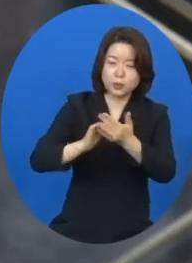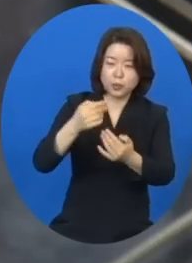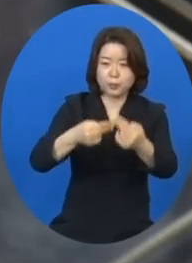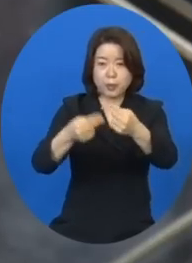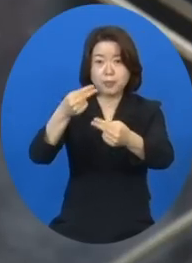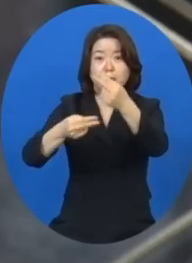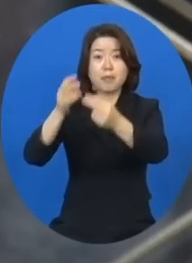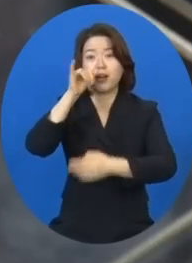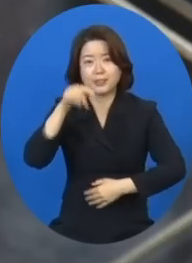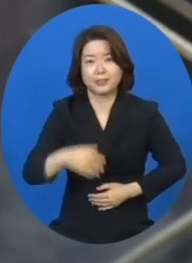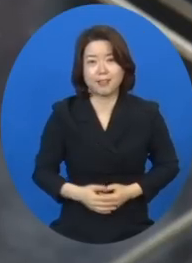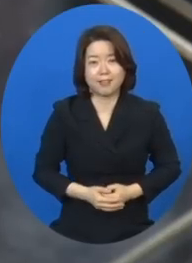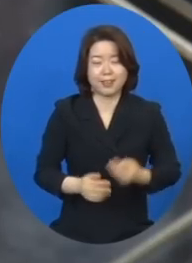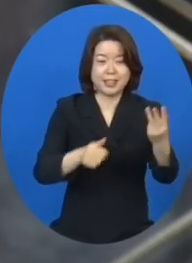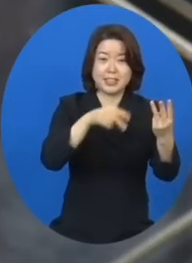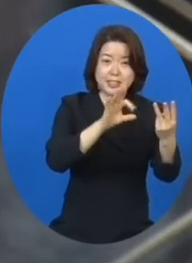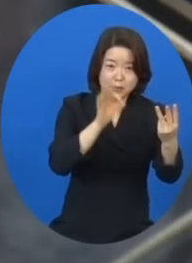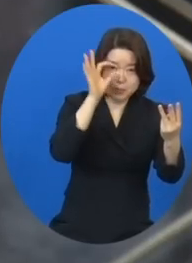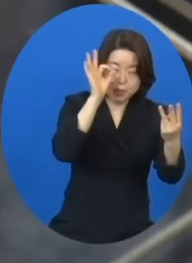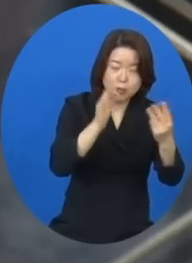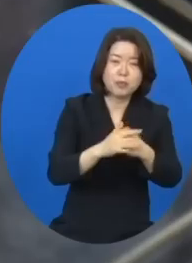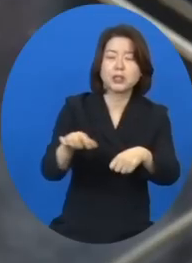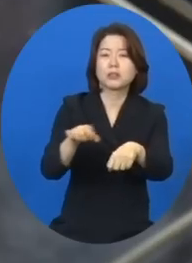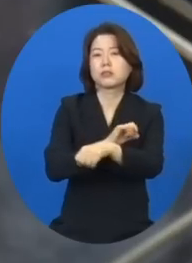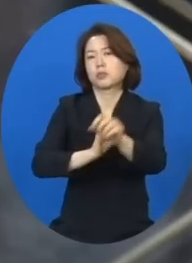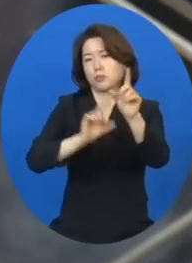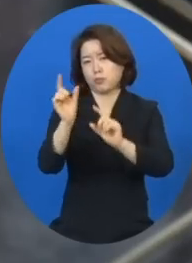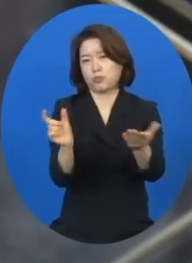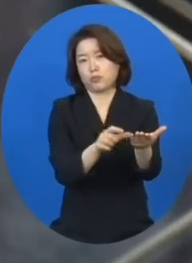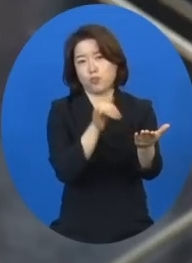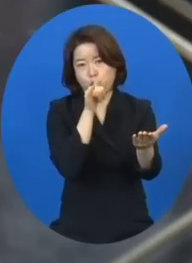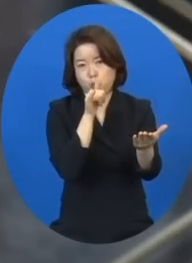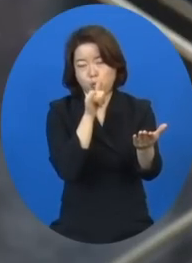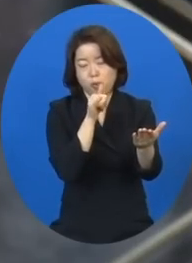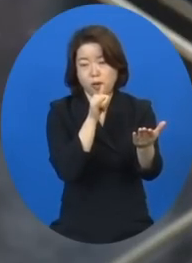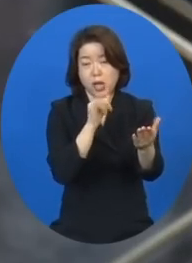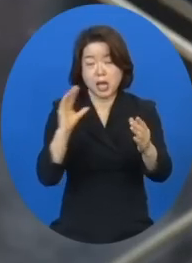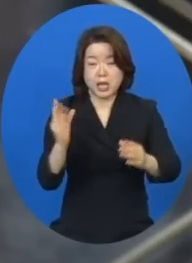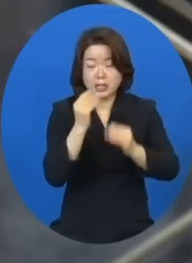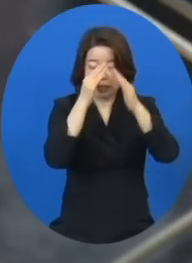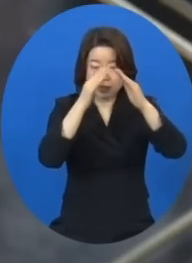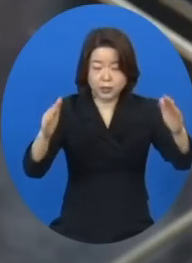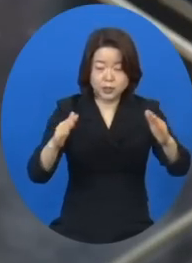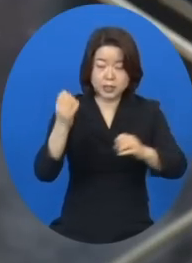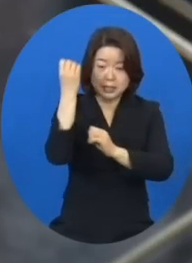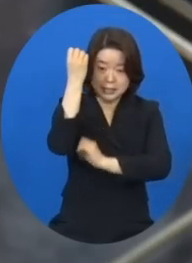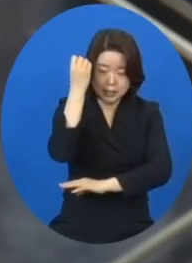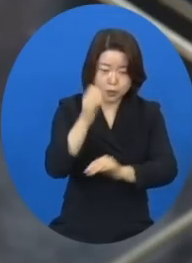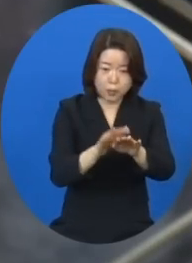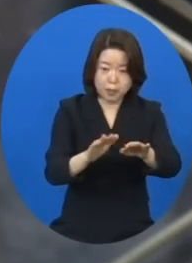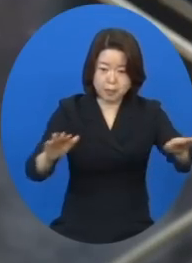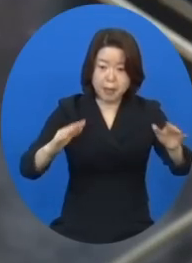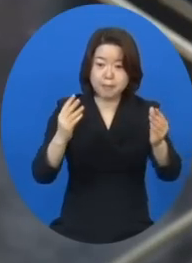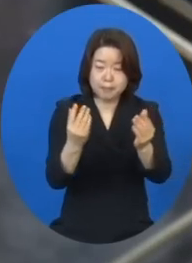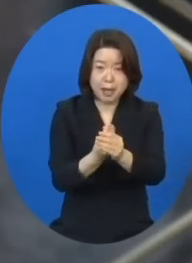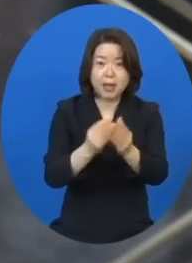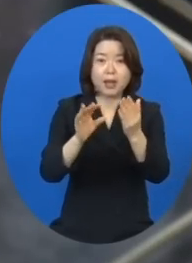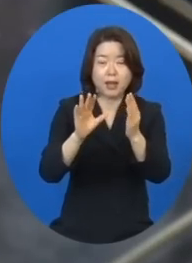3장에 보면 조금 특별한 모습이 있었는데 성전의 기초가 다 놓일 때 특별한 장면이 3장에